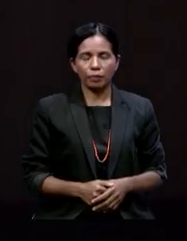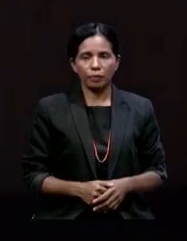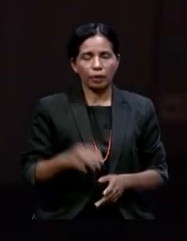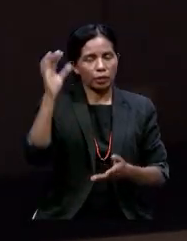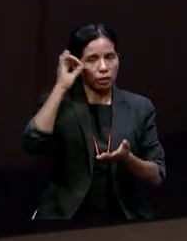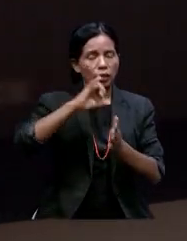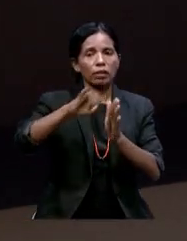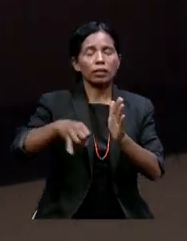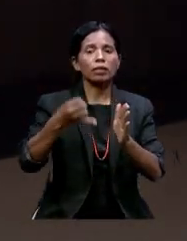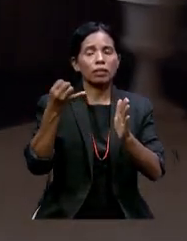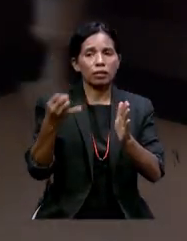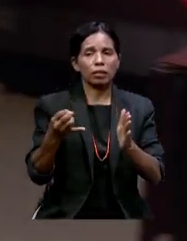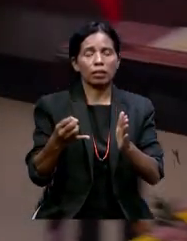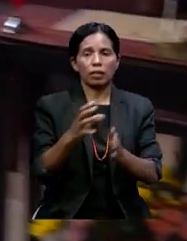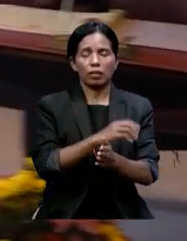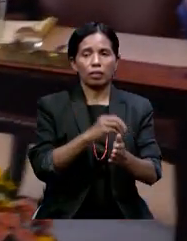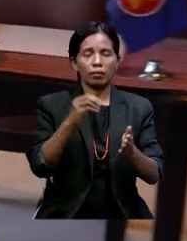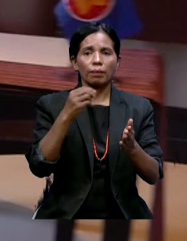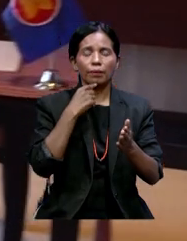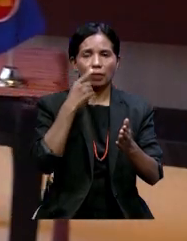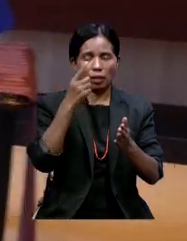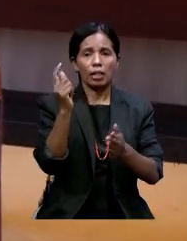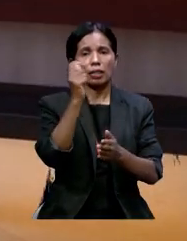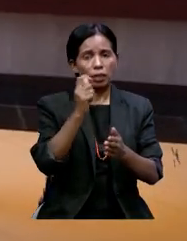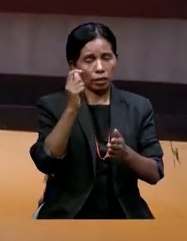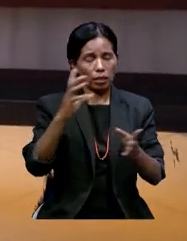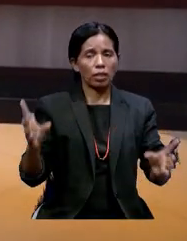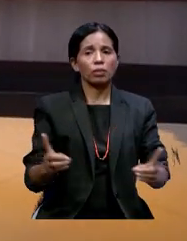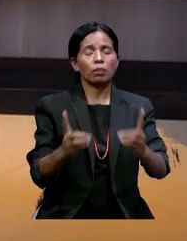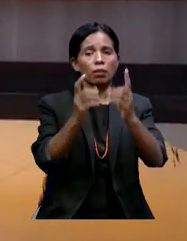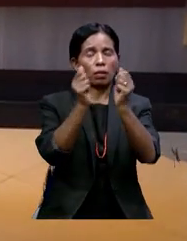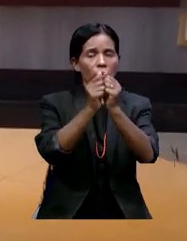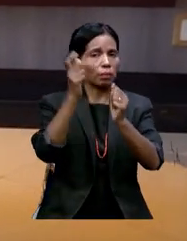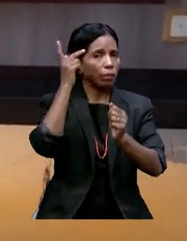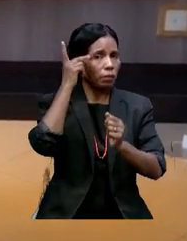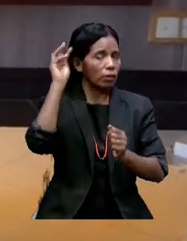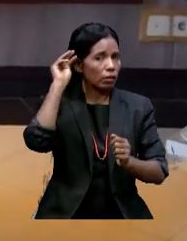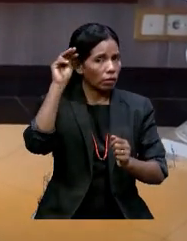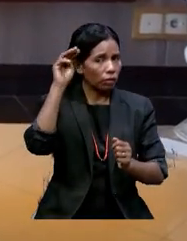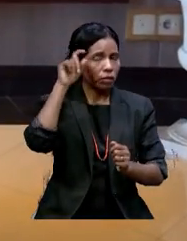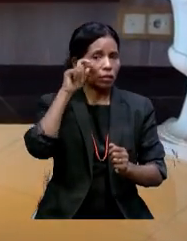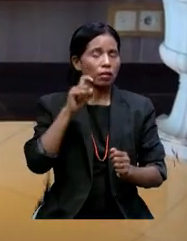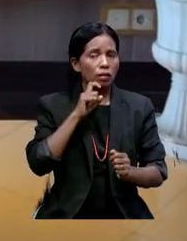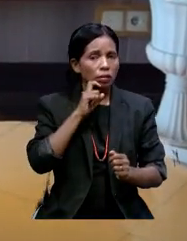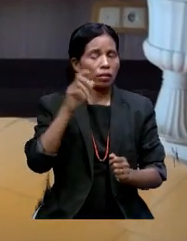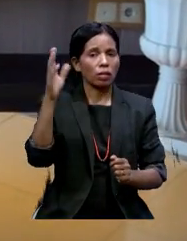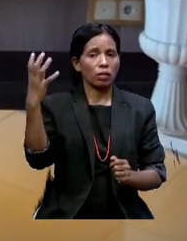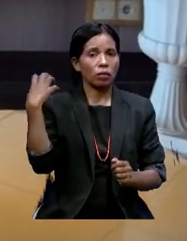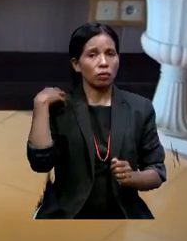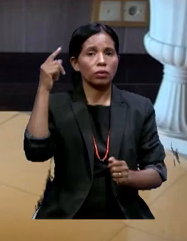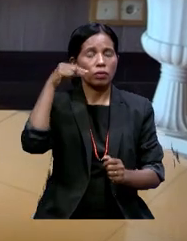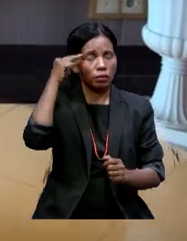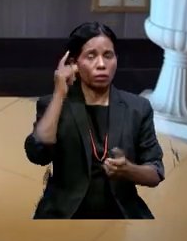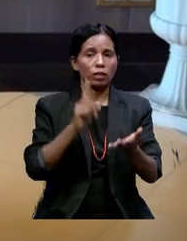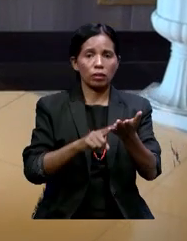Sekretariu Jerál Asosiasi Nasang Sudeste Asiatiku tersane suru malu ho primer ministru Kairal Senana Guzman iha palasiu guvernu ho di diskuti